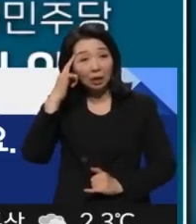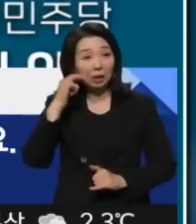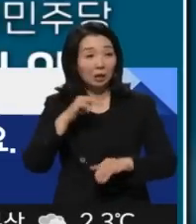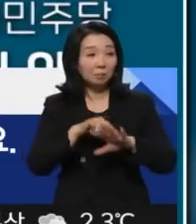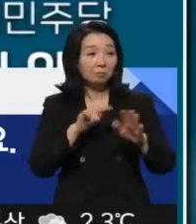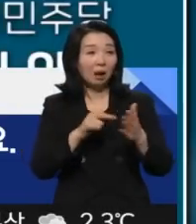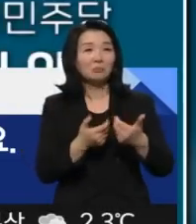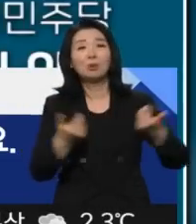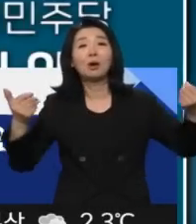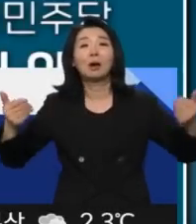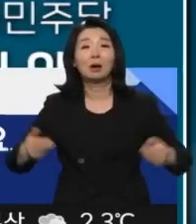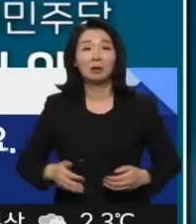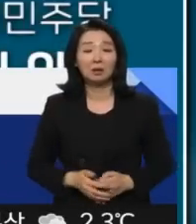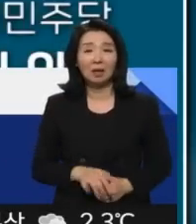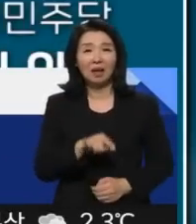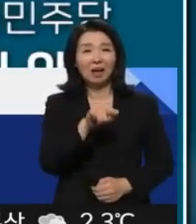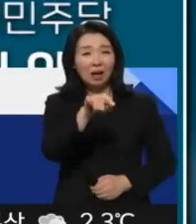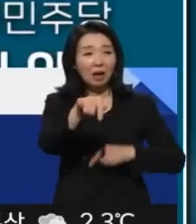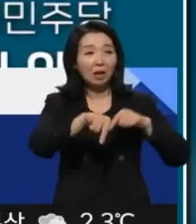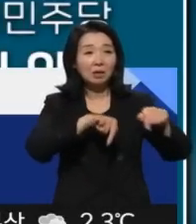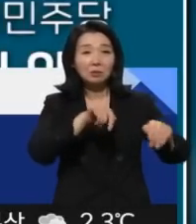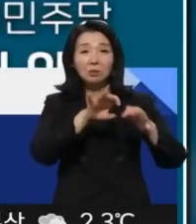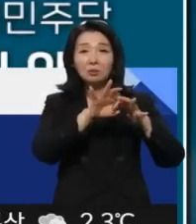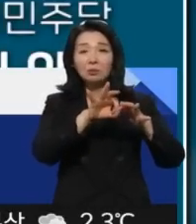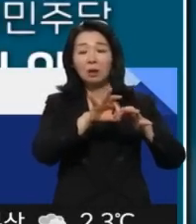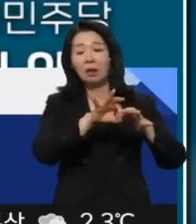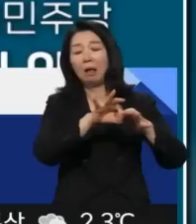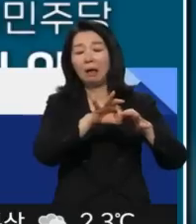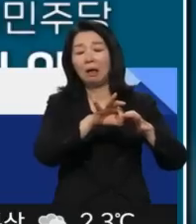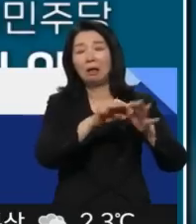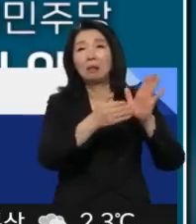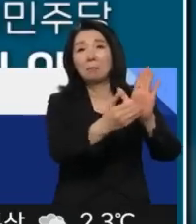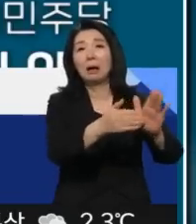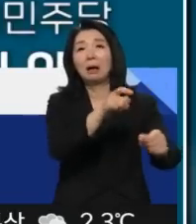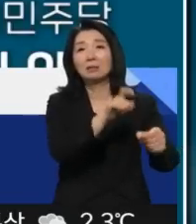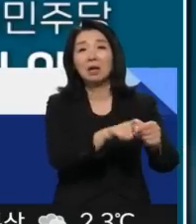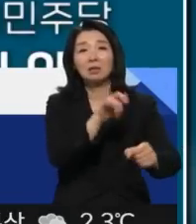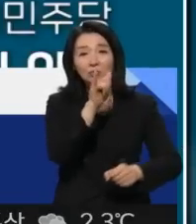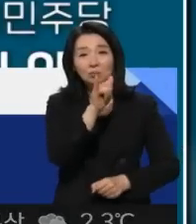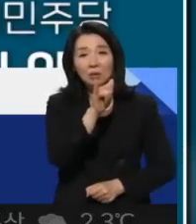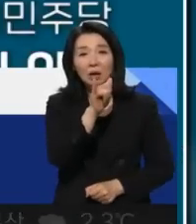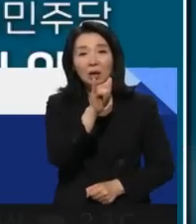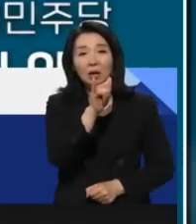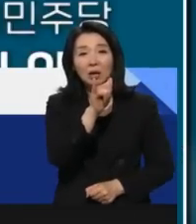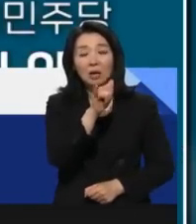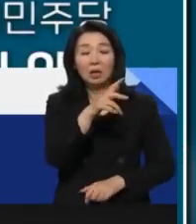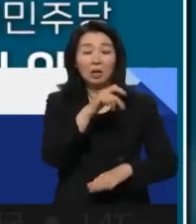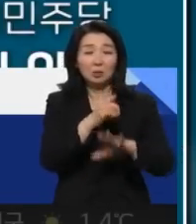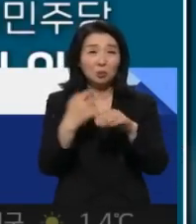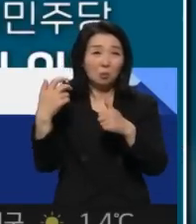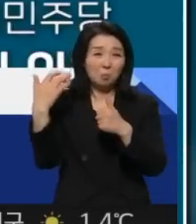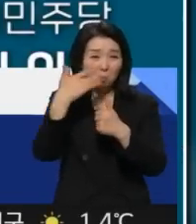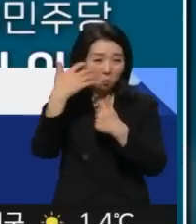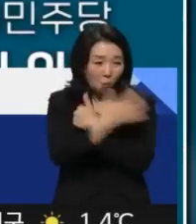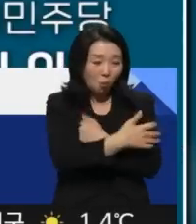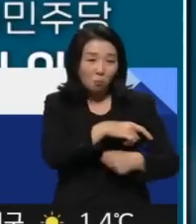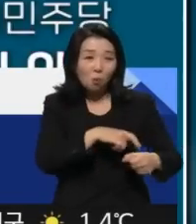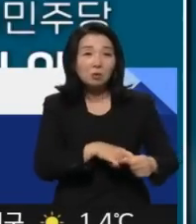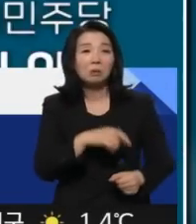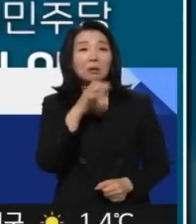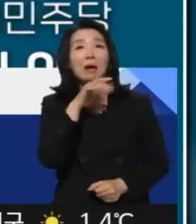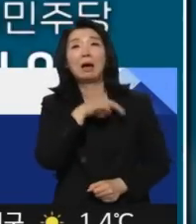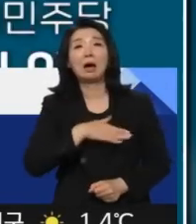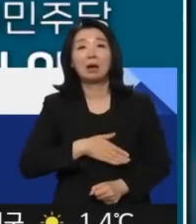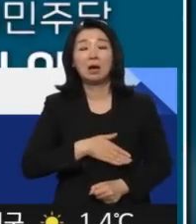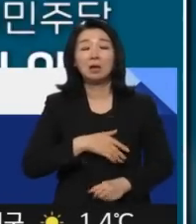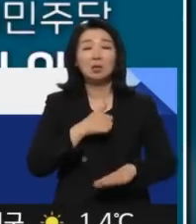떠나갑니다. 아 저건 정치적으로 방탄을 하는구나. 네. 혹은 막아서는 그러니까 보호를 하려고 하는구나. 네. 그러면